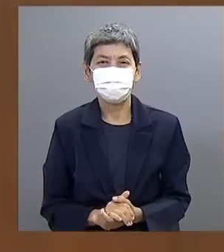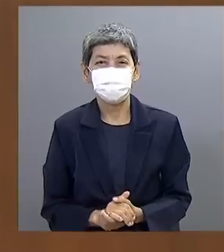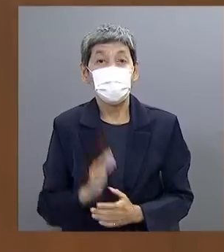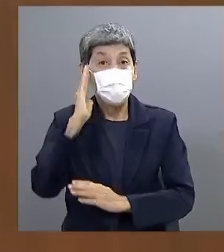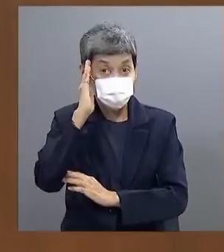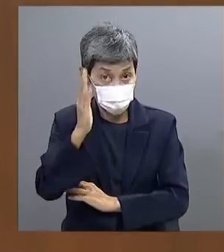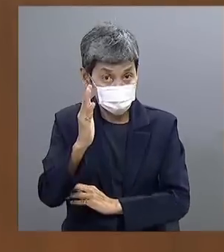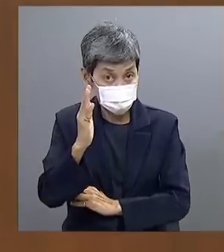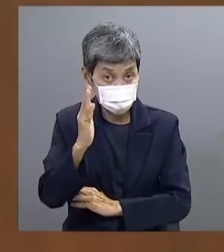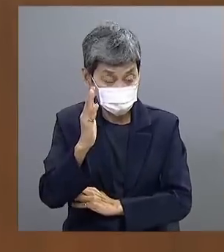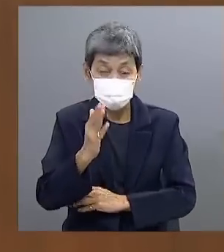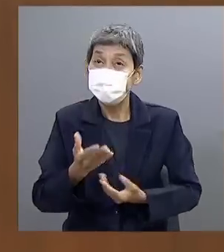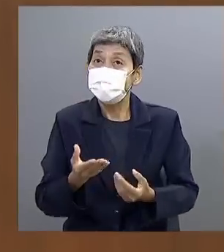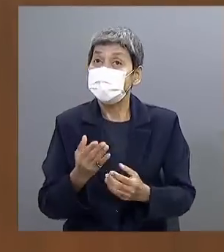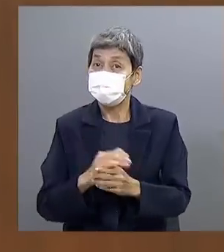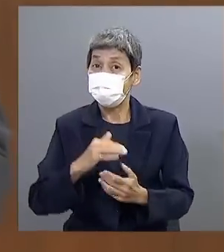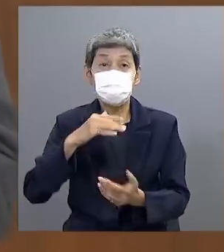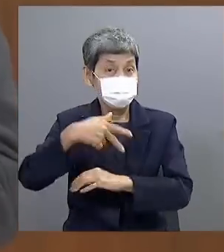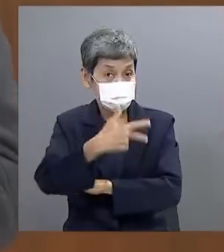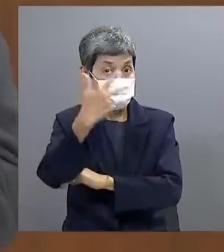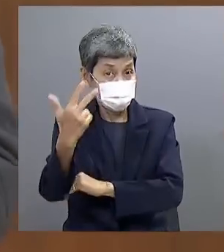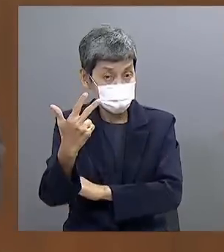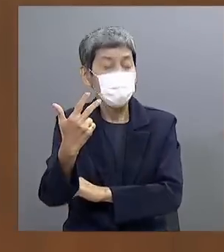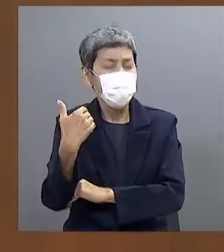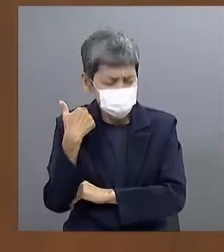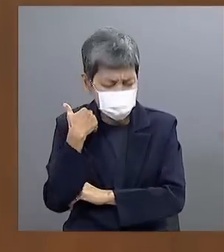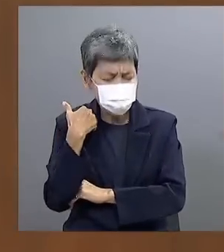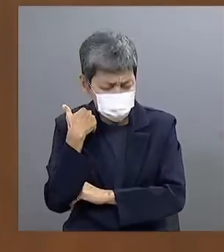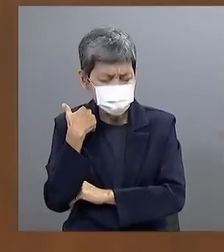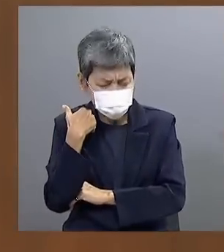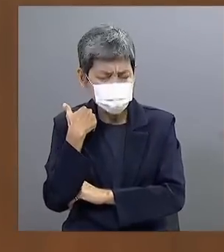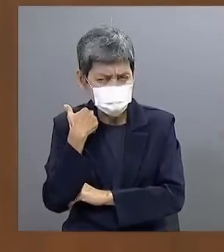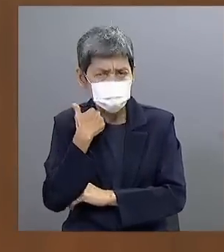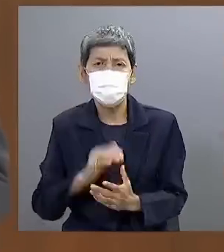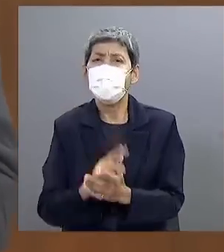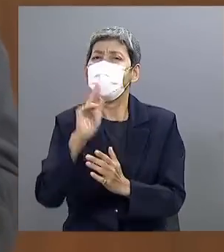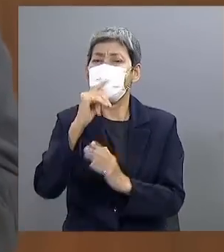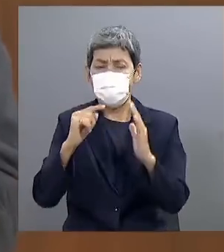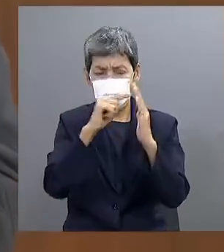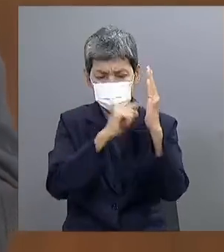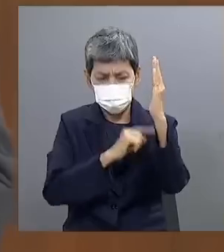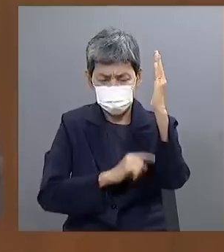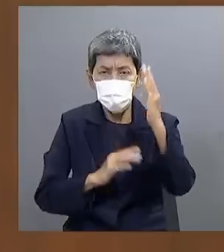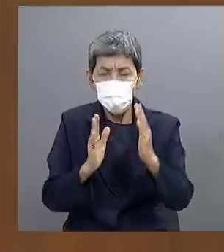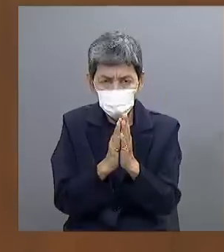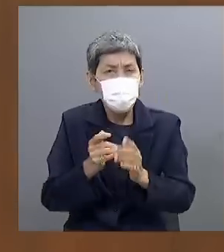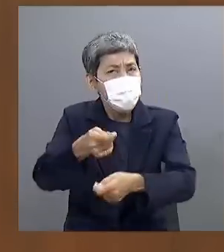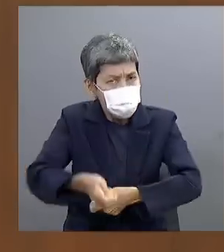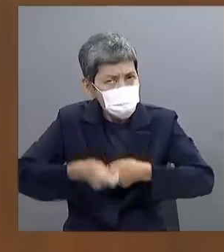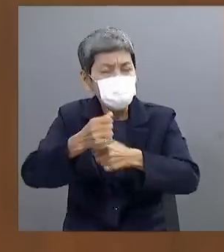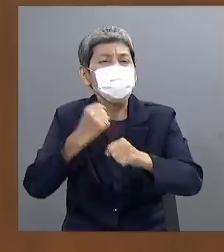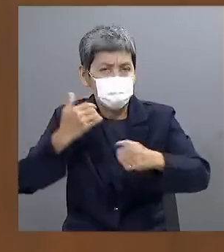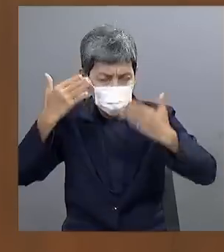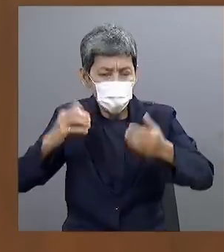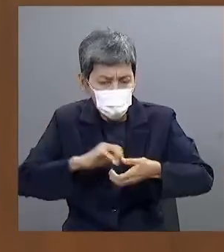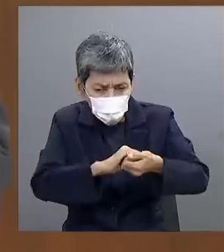ค่พื้นที่ส่วนกลางของไทย PBS เท่านั้นนะคะเรายังมีศูนย์ข่าวภูมิภาคค่ะก็จะร่วมปลูกต้นไม้ทำกิจกรรมนี้ร่วมกันด้วย